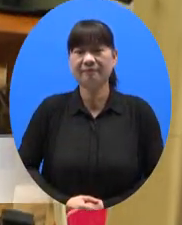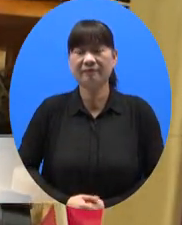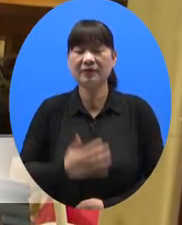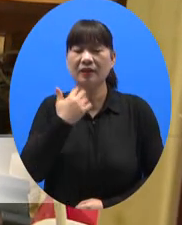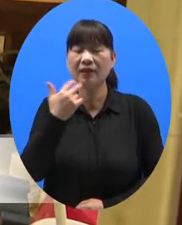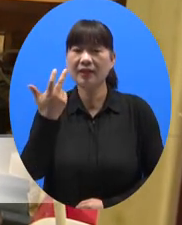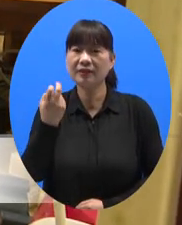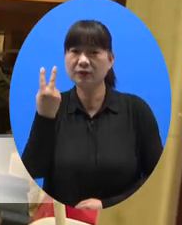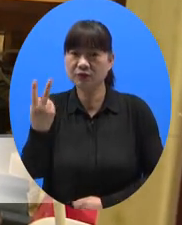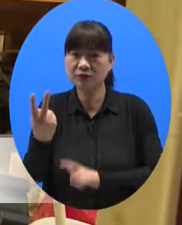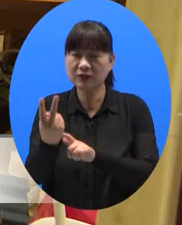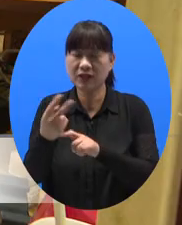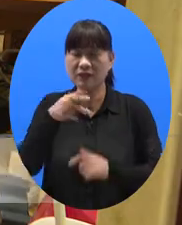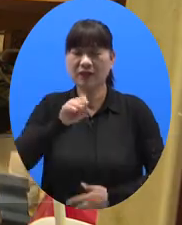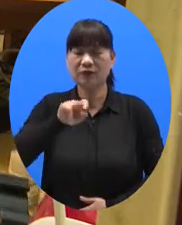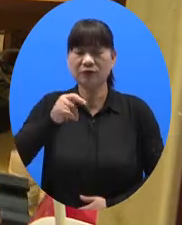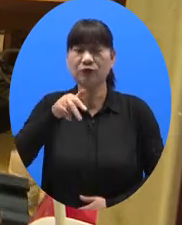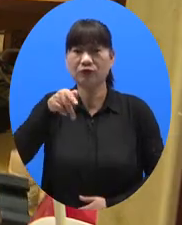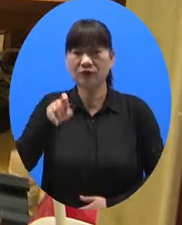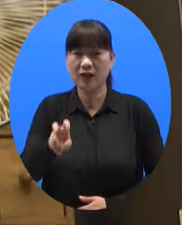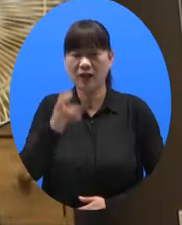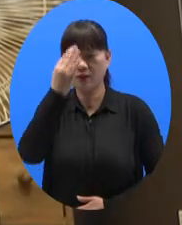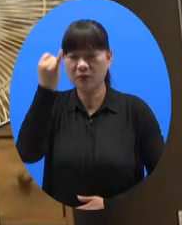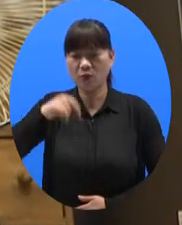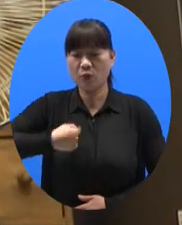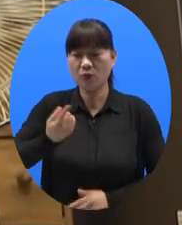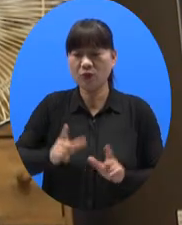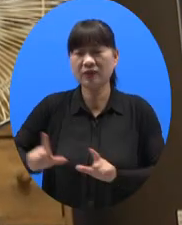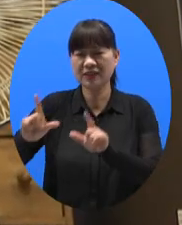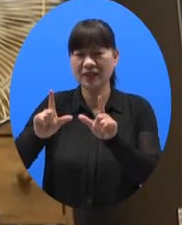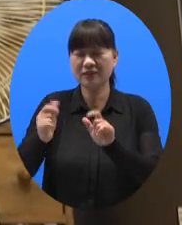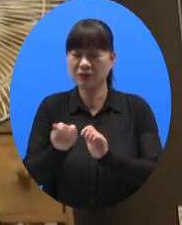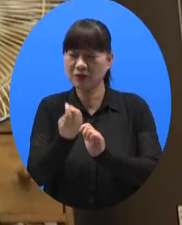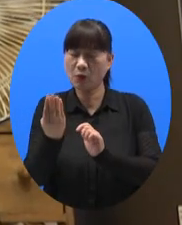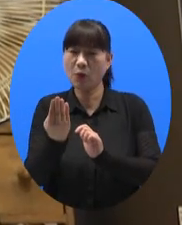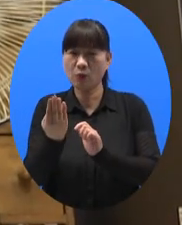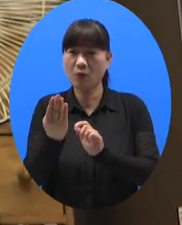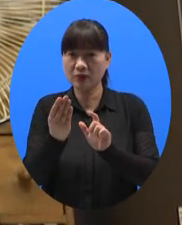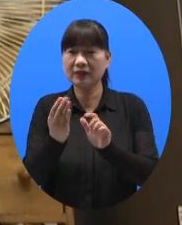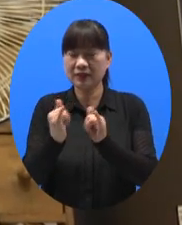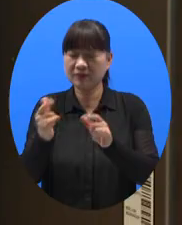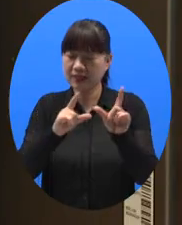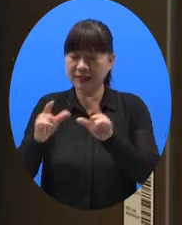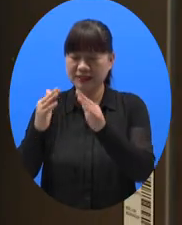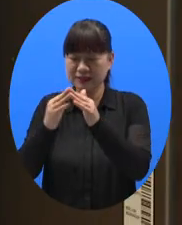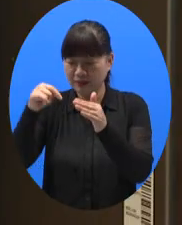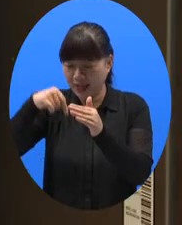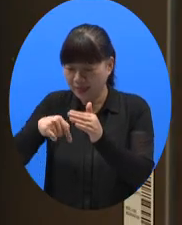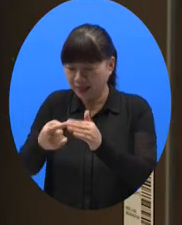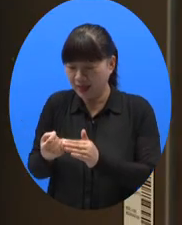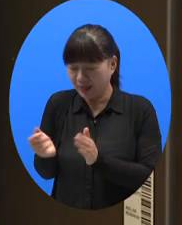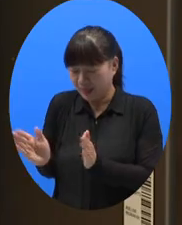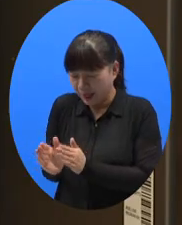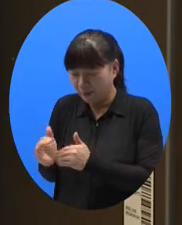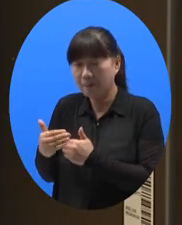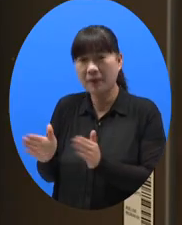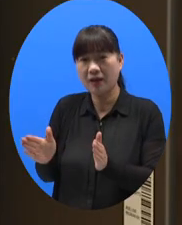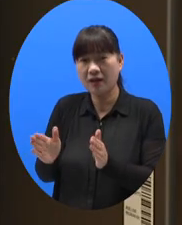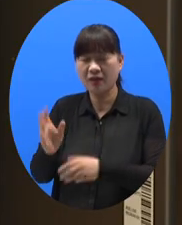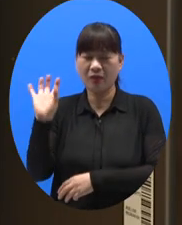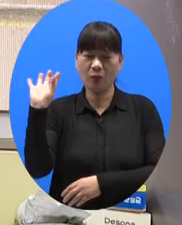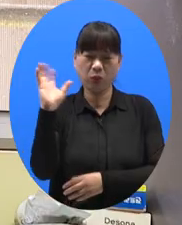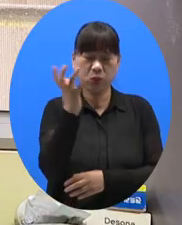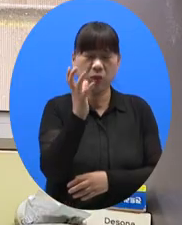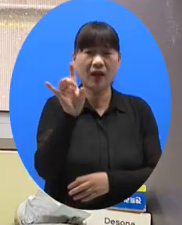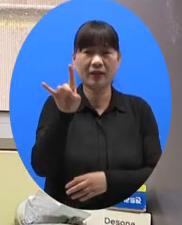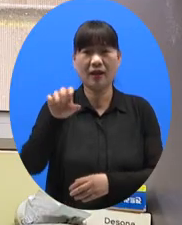72살 장순점 할머니가 홀로 거주하는 다세대 주택의 한 단칸방입니다. 선풍기 하나에 의지해